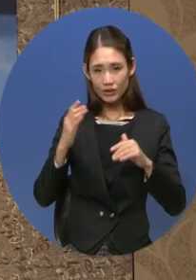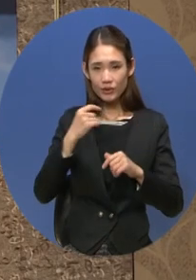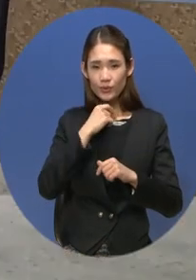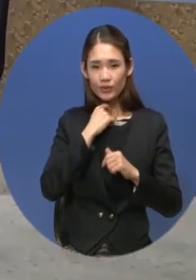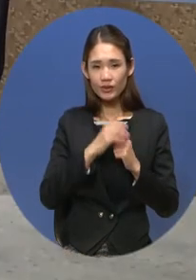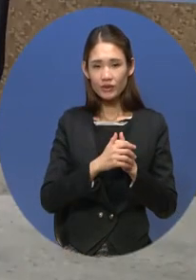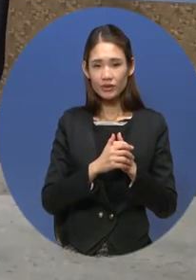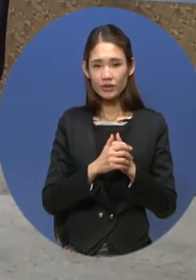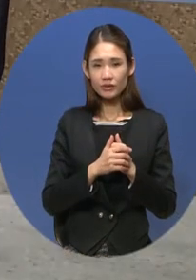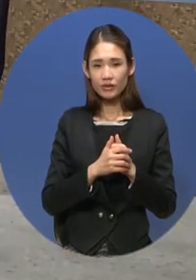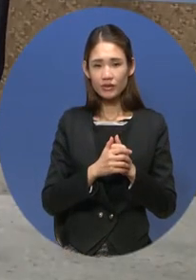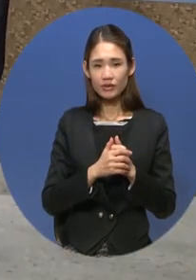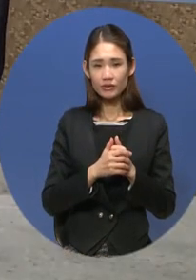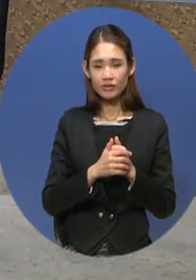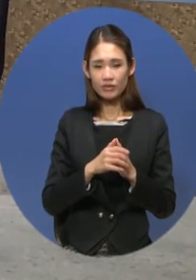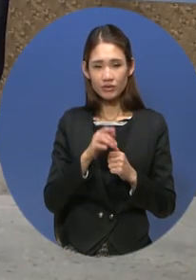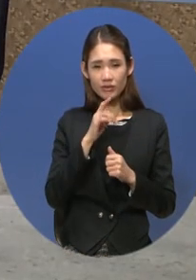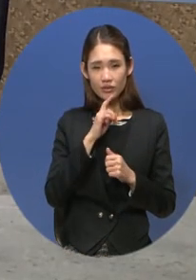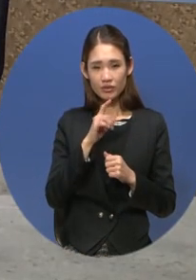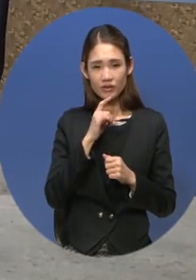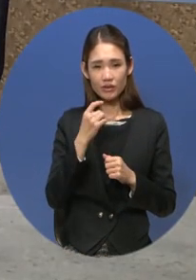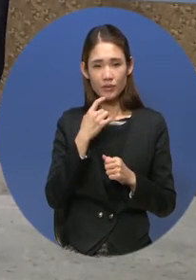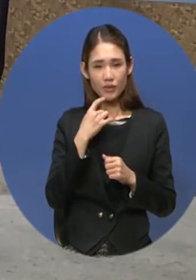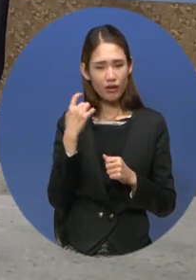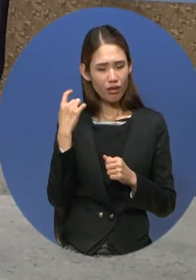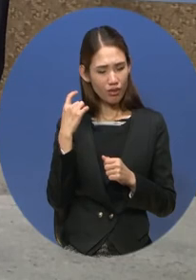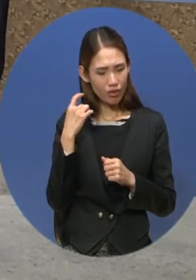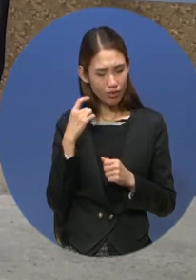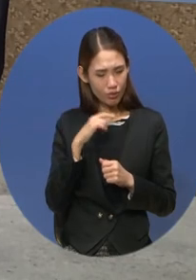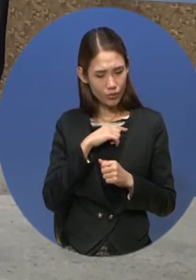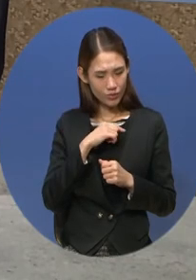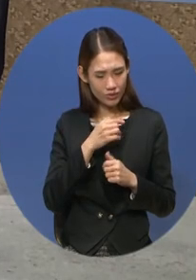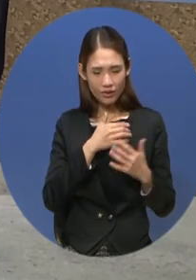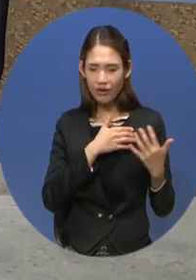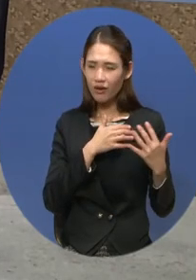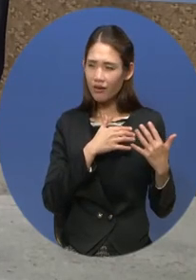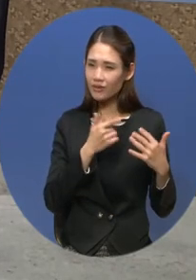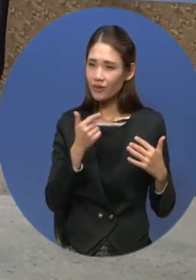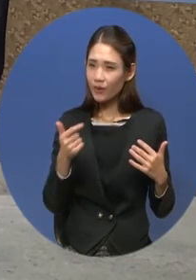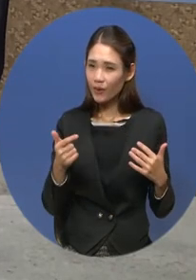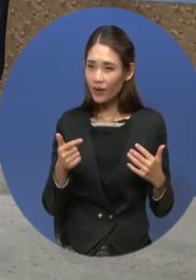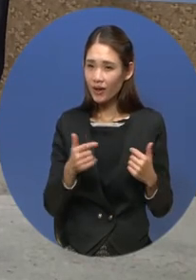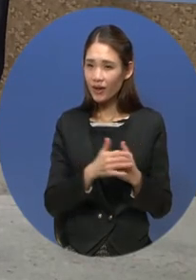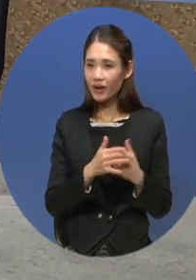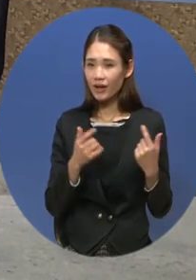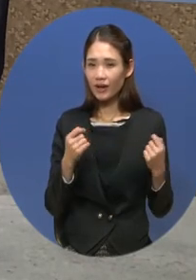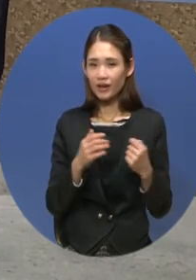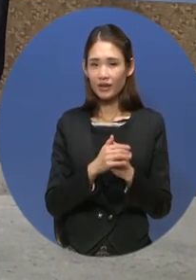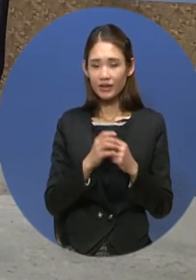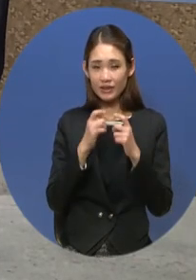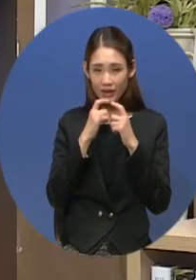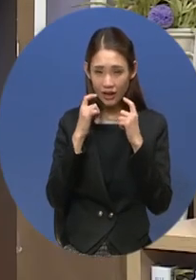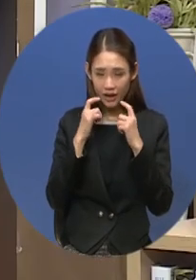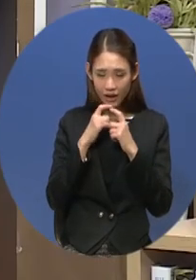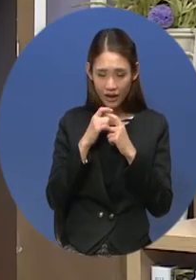아, 네. 그러니까 굉장히 제가 말만 들어도 좀 기대가 되는데요. 네. 그럼